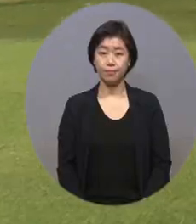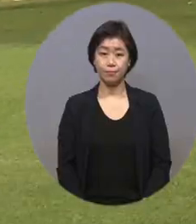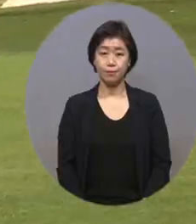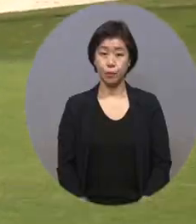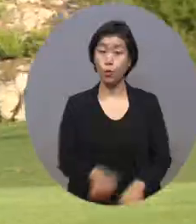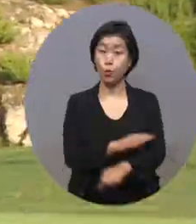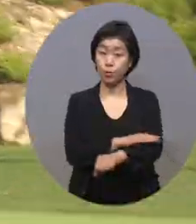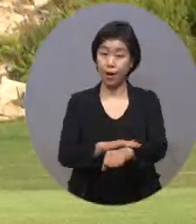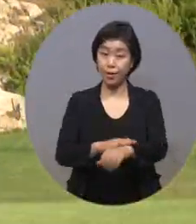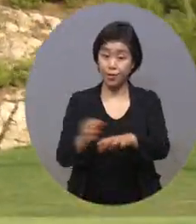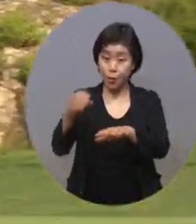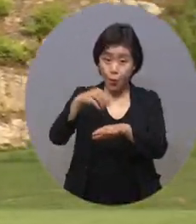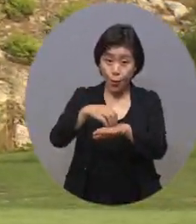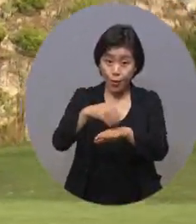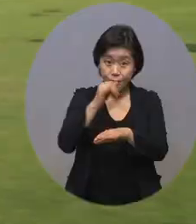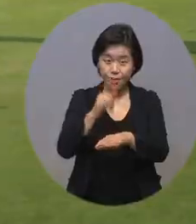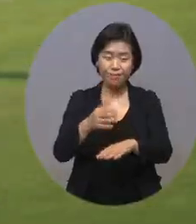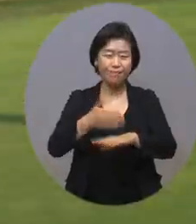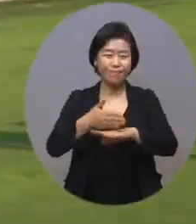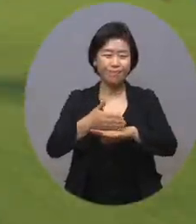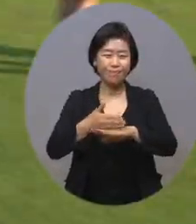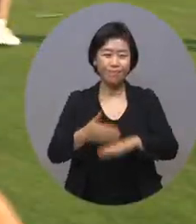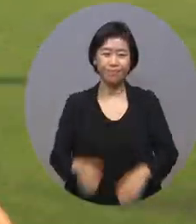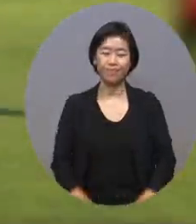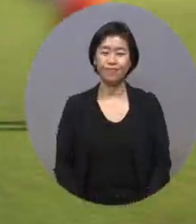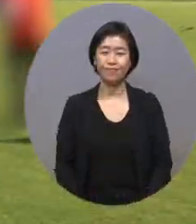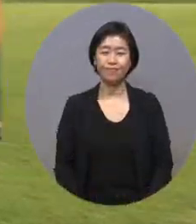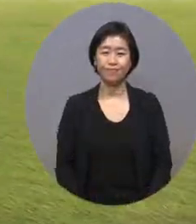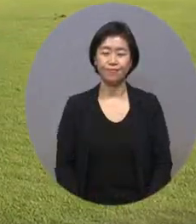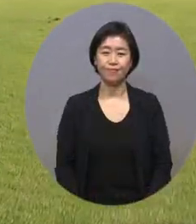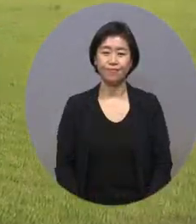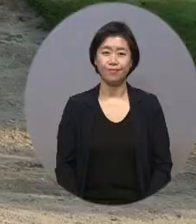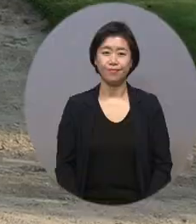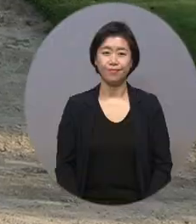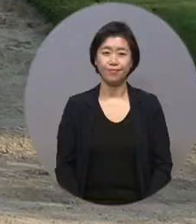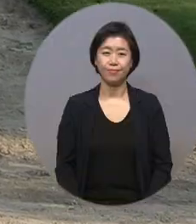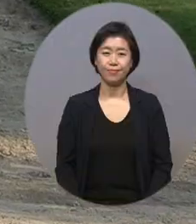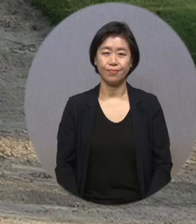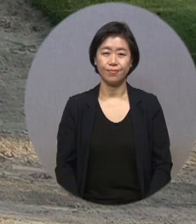나이스! 아, 나이스. 잘했어, 잘했어. 감사합니다. 폰폰! 나이스, 나이스!